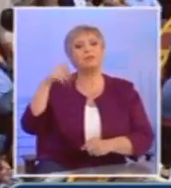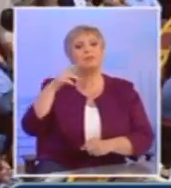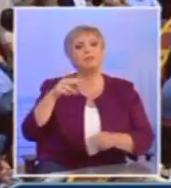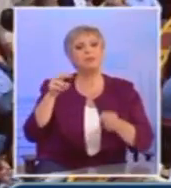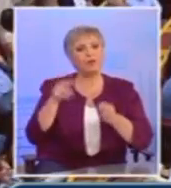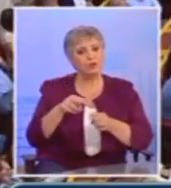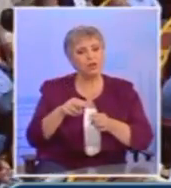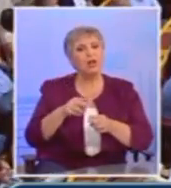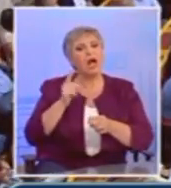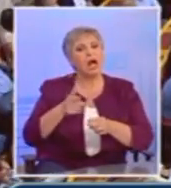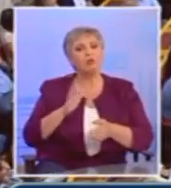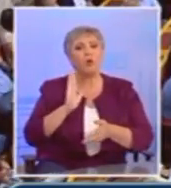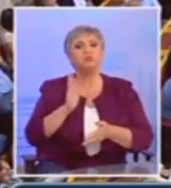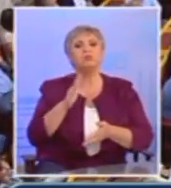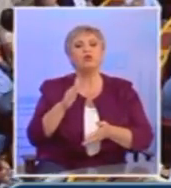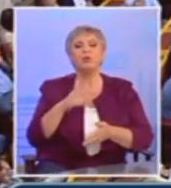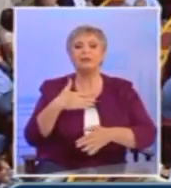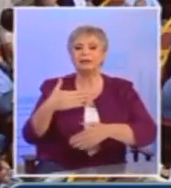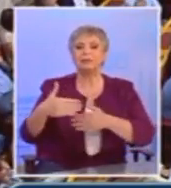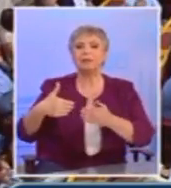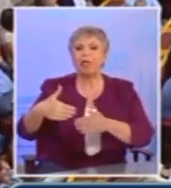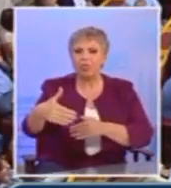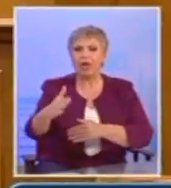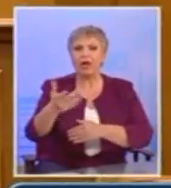των αποπληρωμών, θα πω αργότερα γι' αυτό.